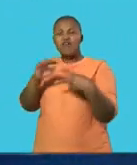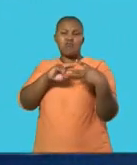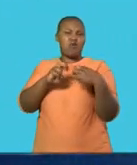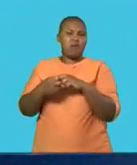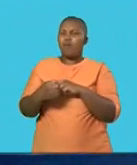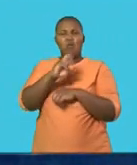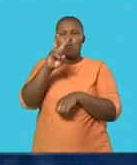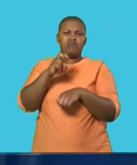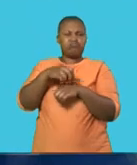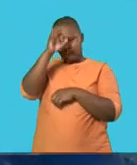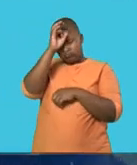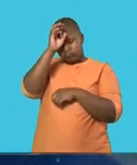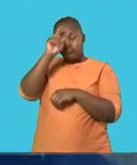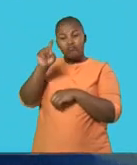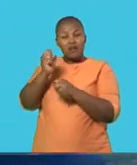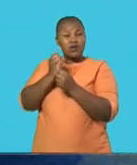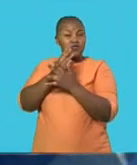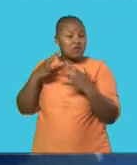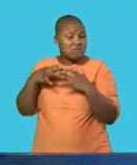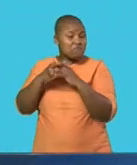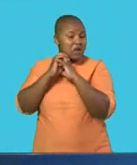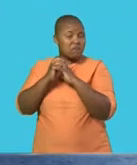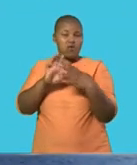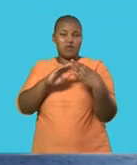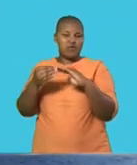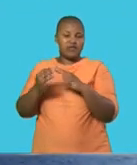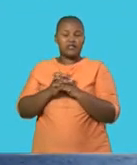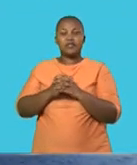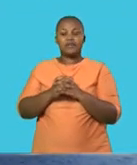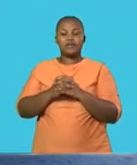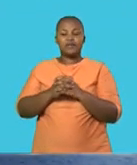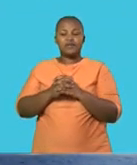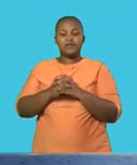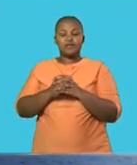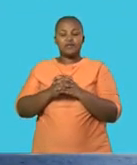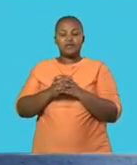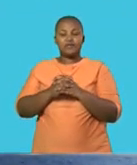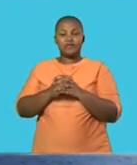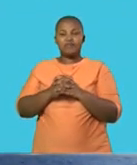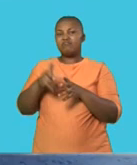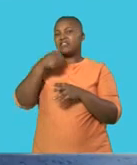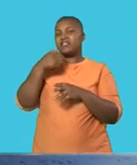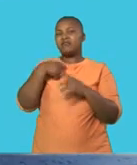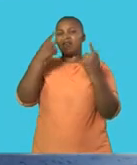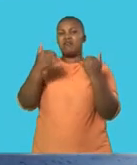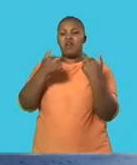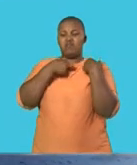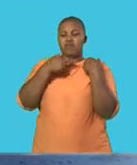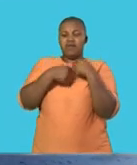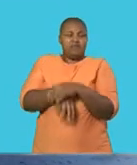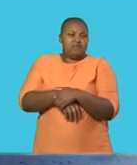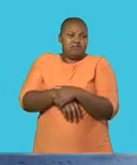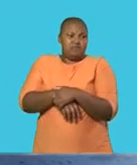kwamaphoyisa uma nje ubumbene futhi ubambisene. Ubuntu sebusukile, we have pushed responsibilities and we are run